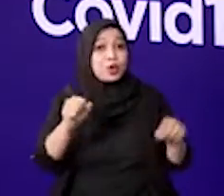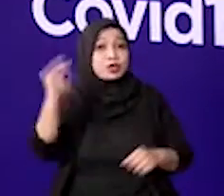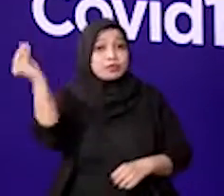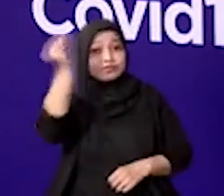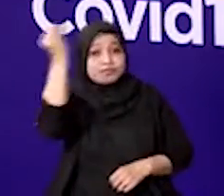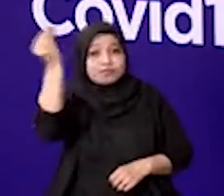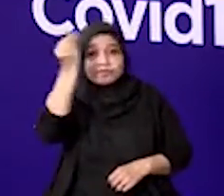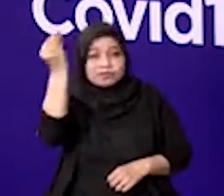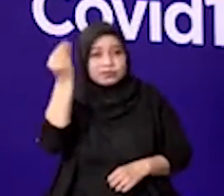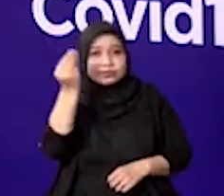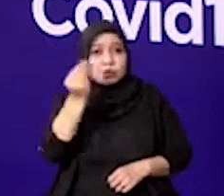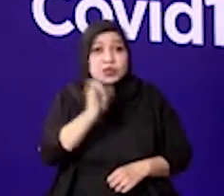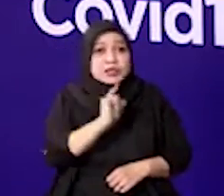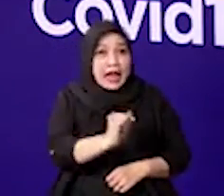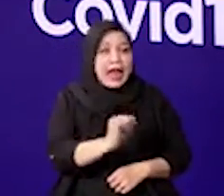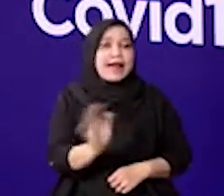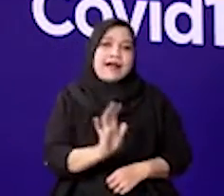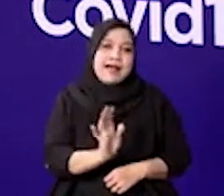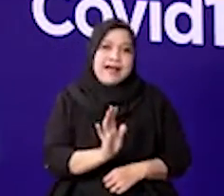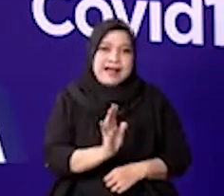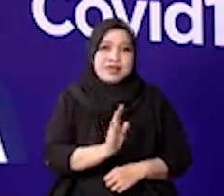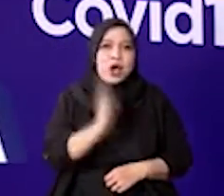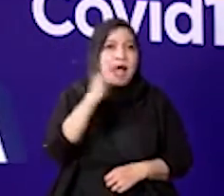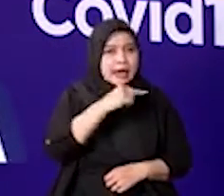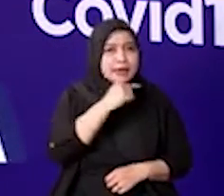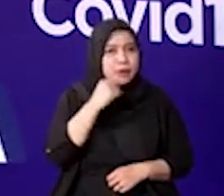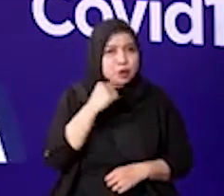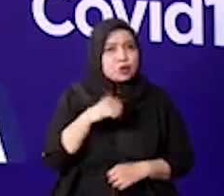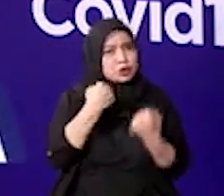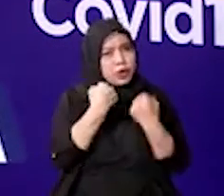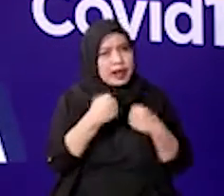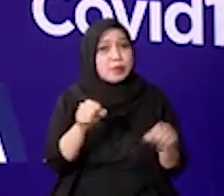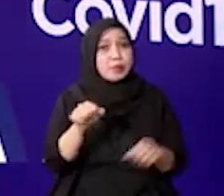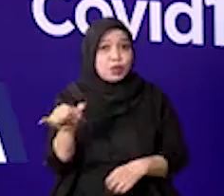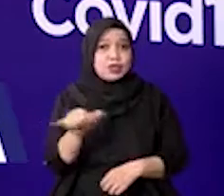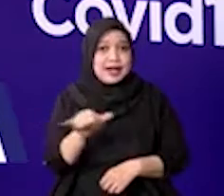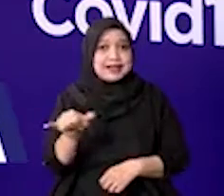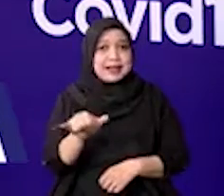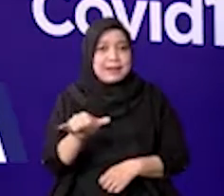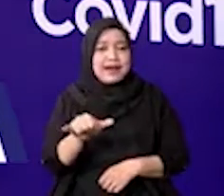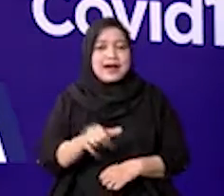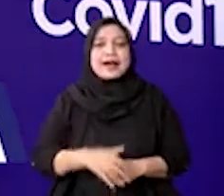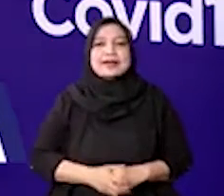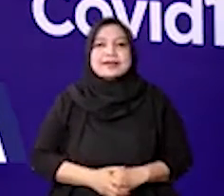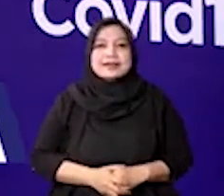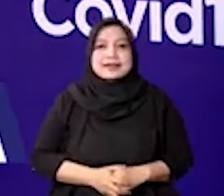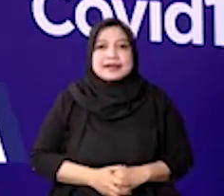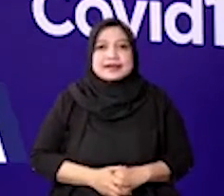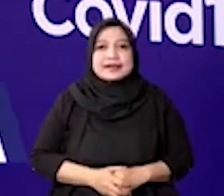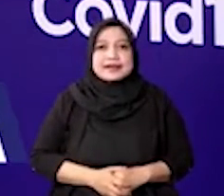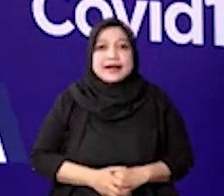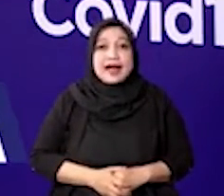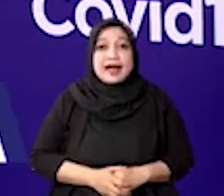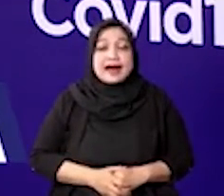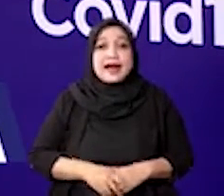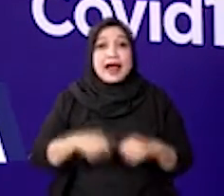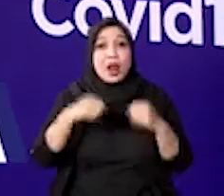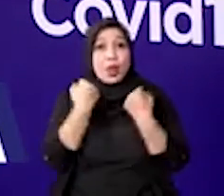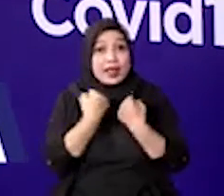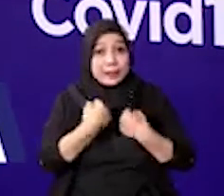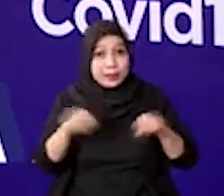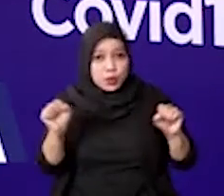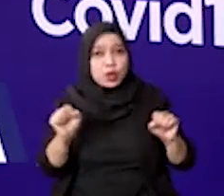Minggu juga libur begitu Jadi e liburan itu kita bisa isi dengan yang sesuatu yang bermanfaat buat